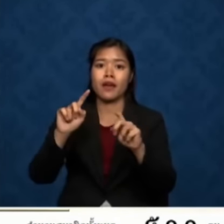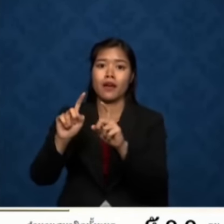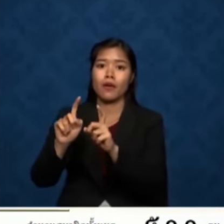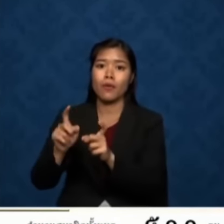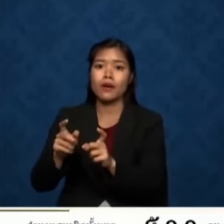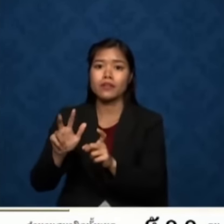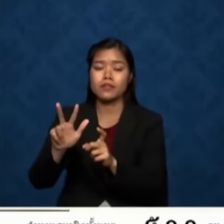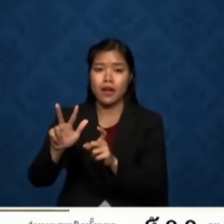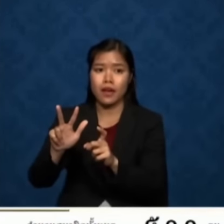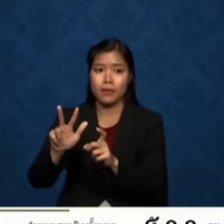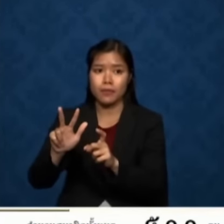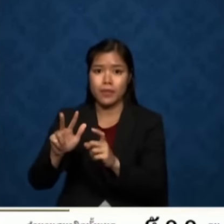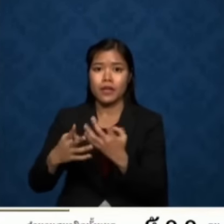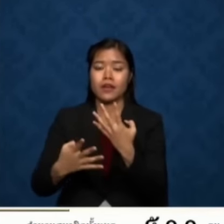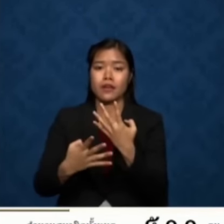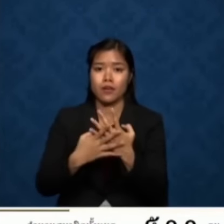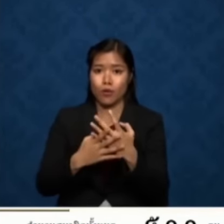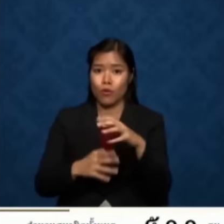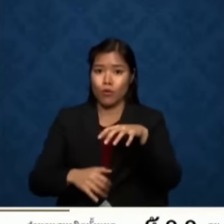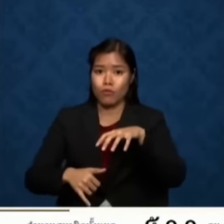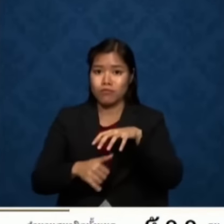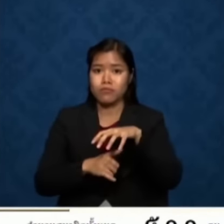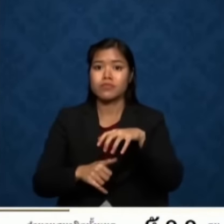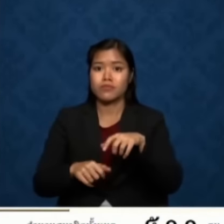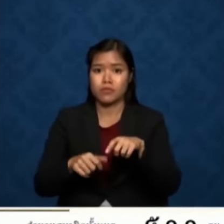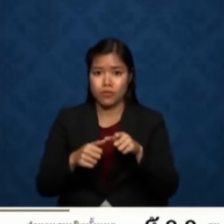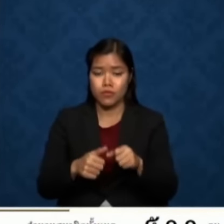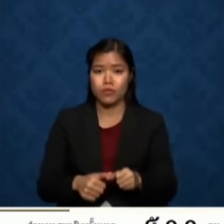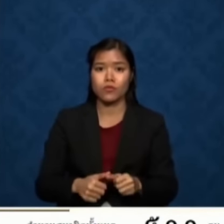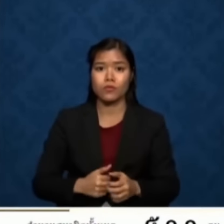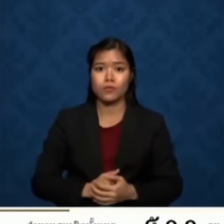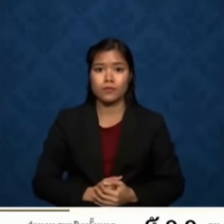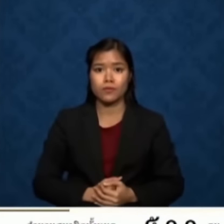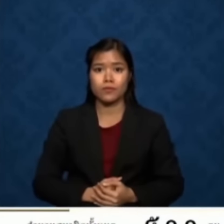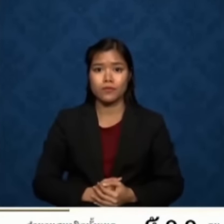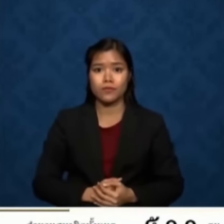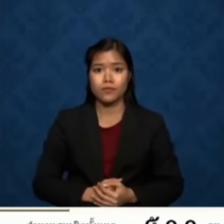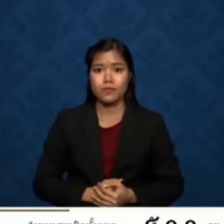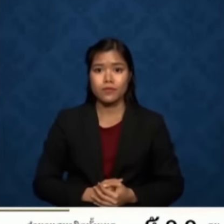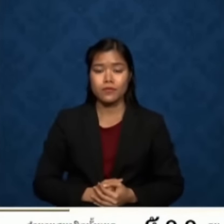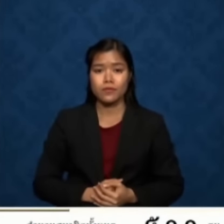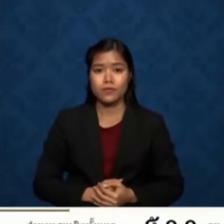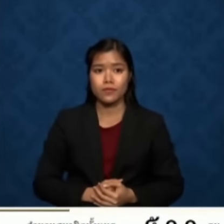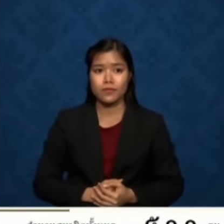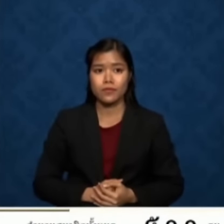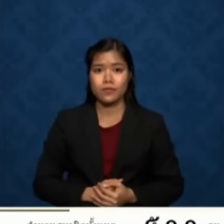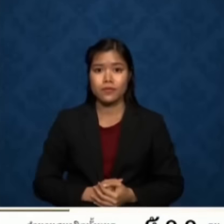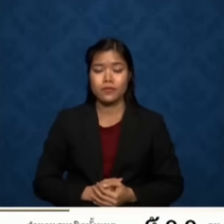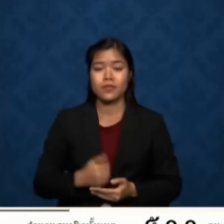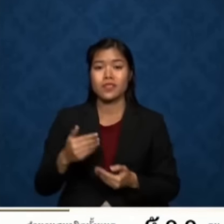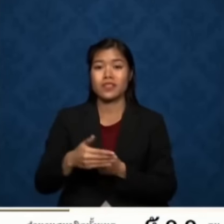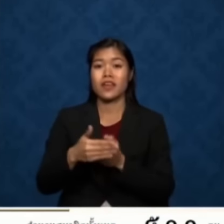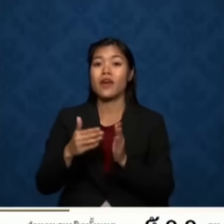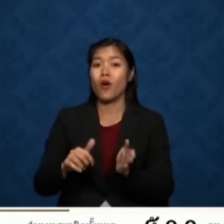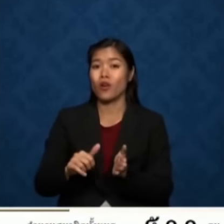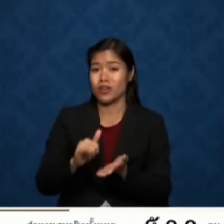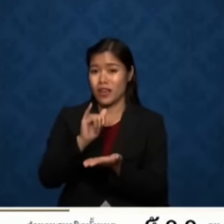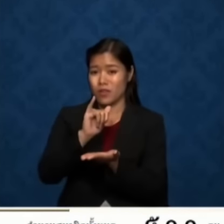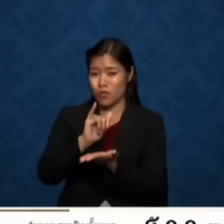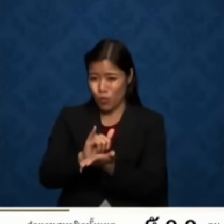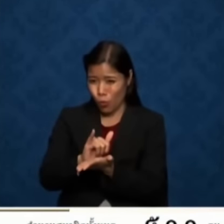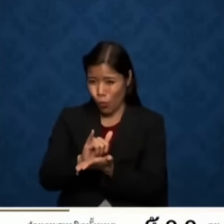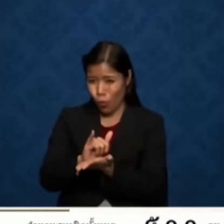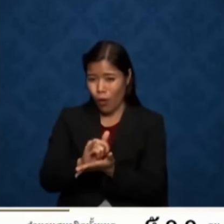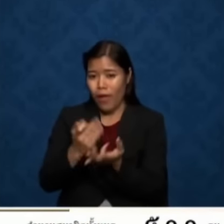ท่านถูกขังอยู่ท่านประธานที่เคารพครับการไปอยู่ในห้องท่านเสียเสรีภาพผมบอก